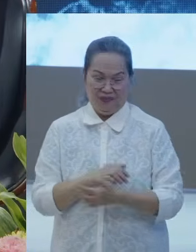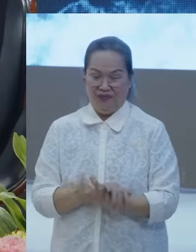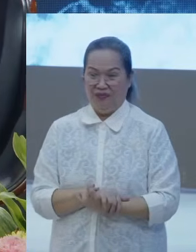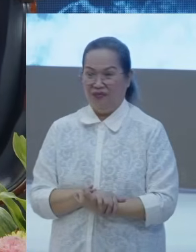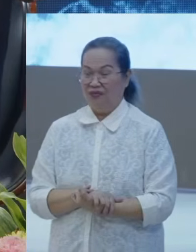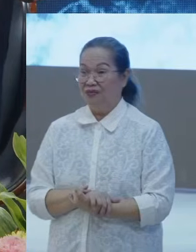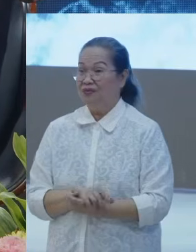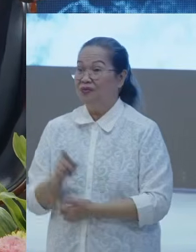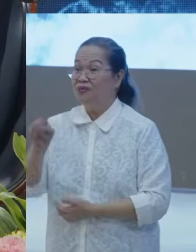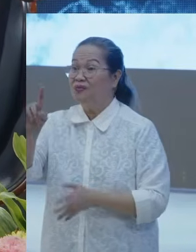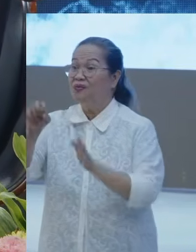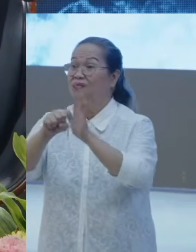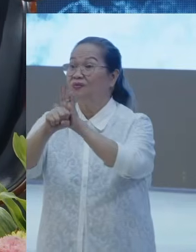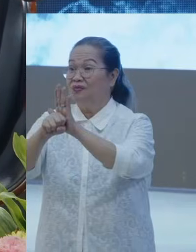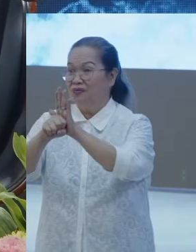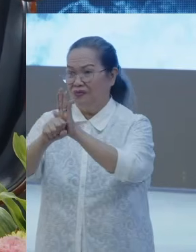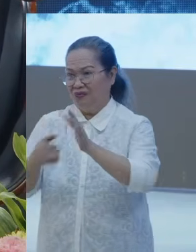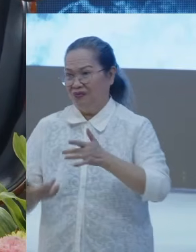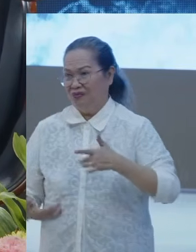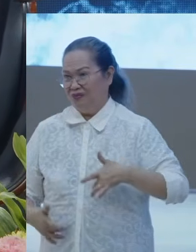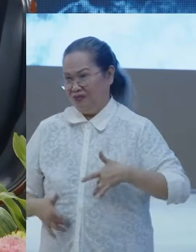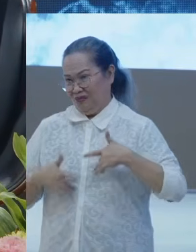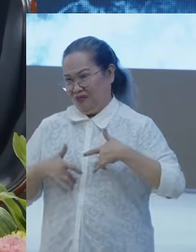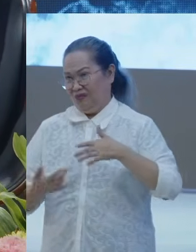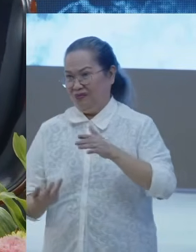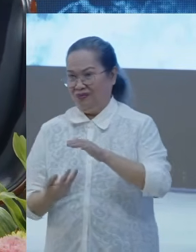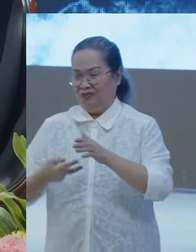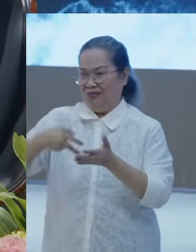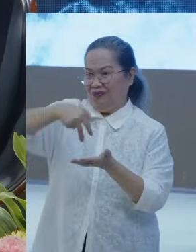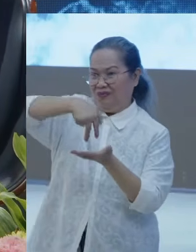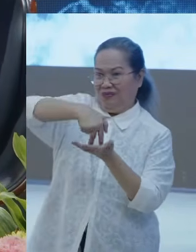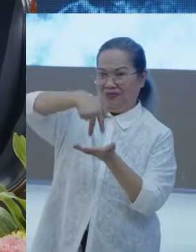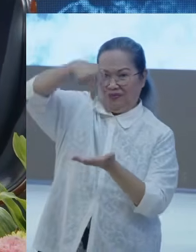Ano ang sign? Binuhay siya na maguli.